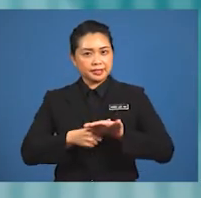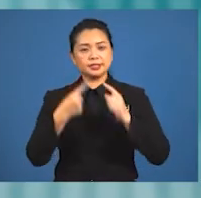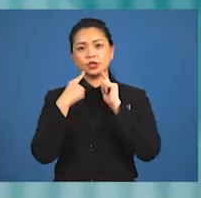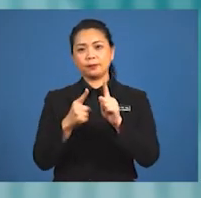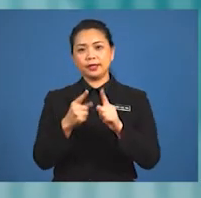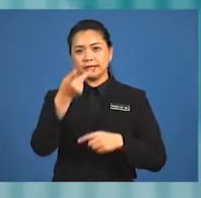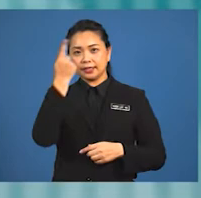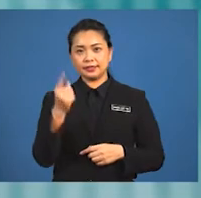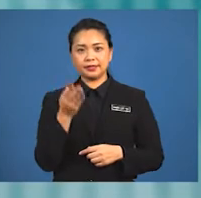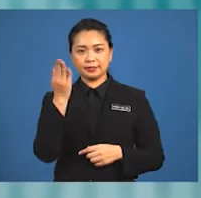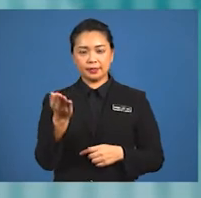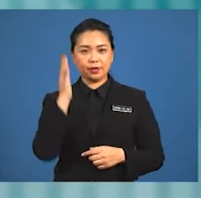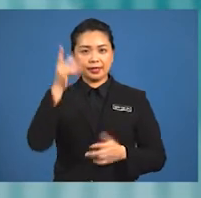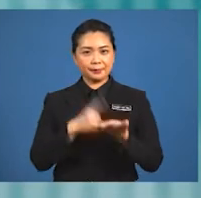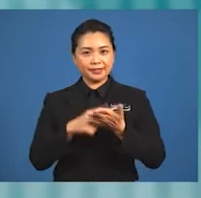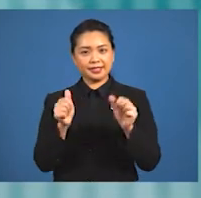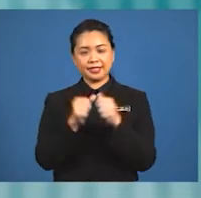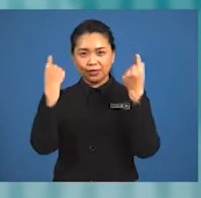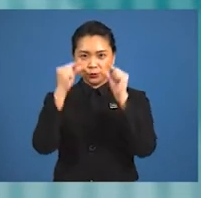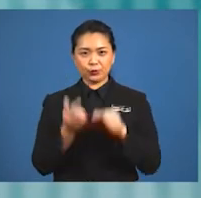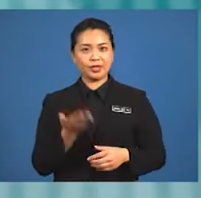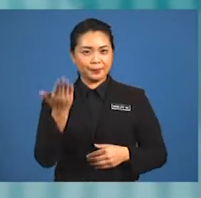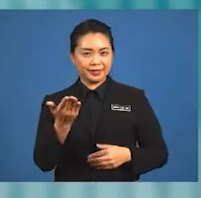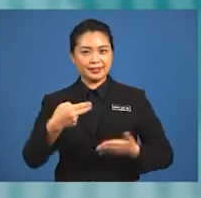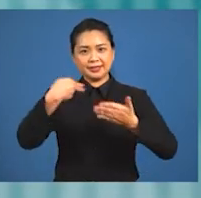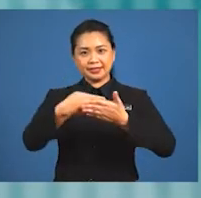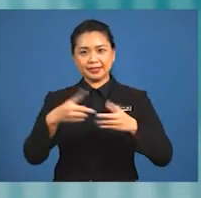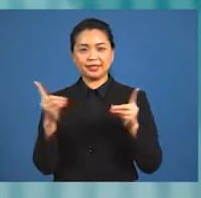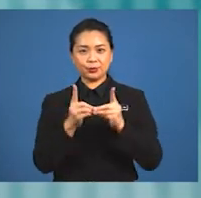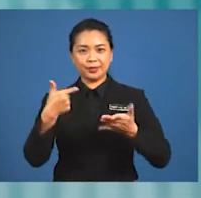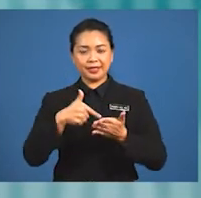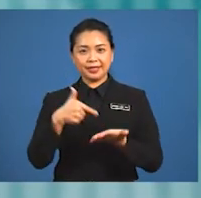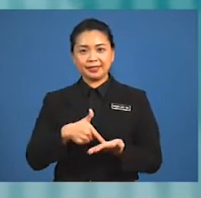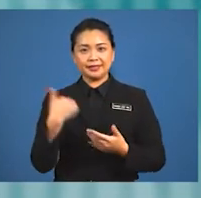jawapannya kerana kamu akan bincangkan bersama guru kamu. Sehingga berjumpa lagi,